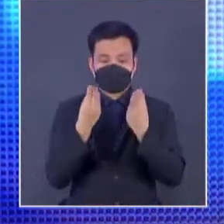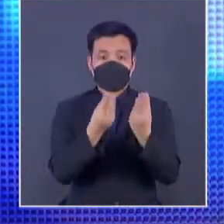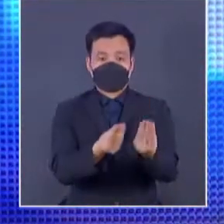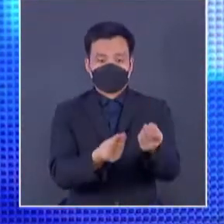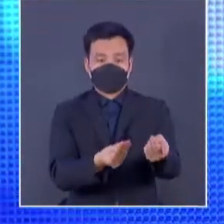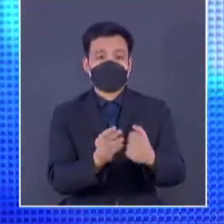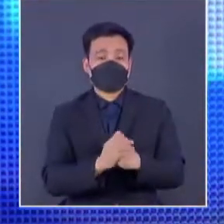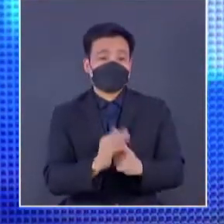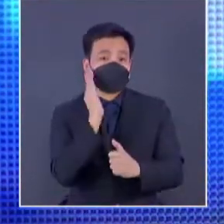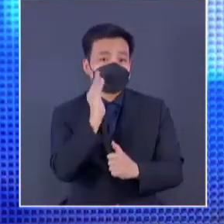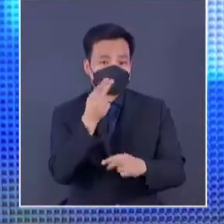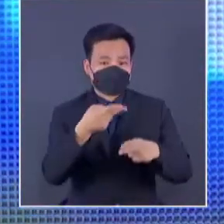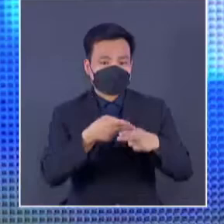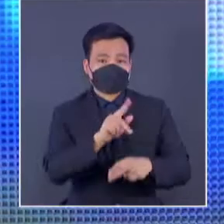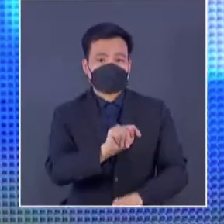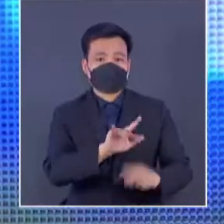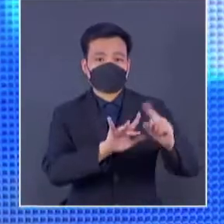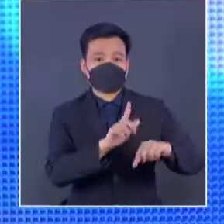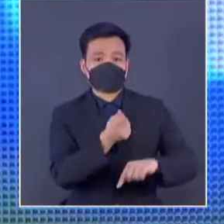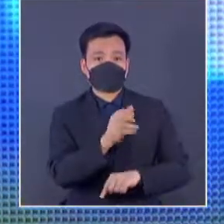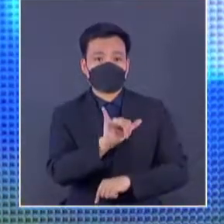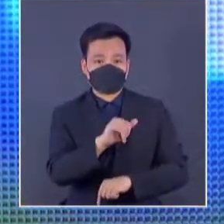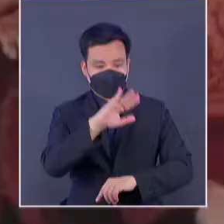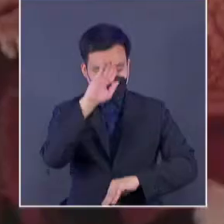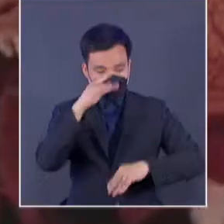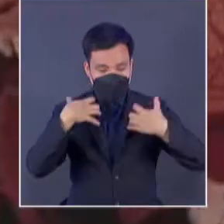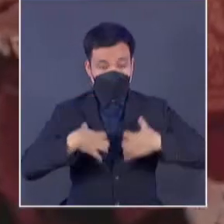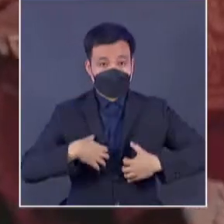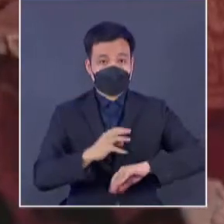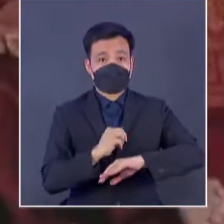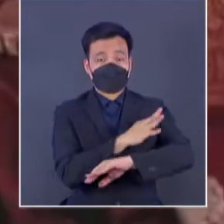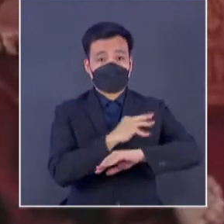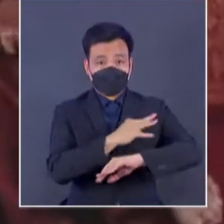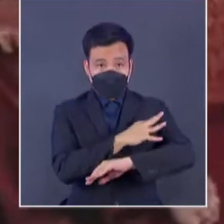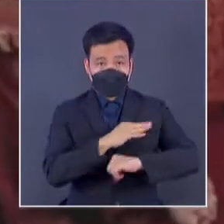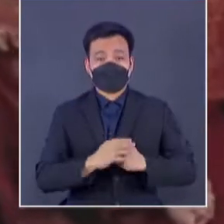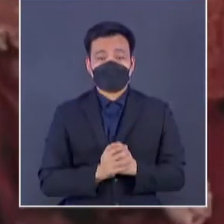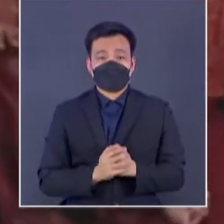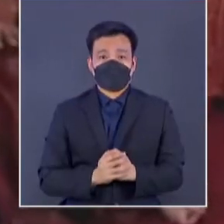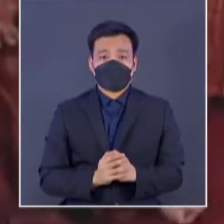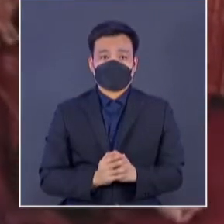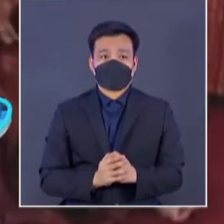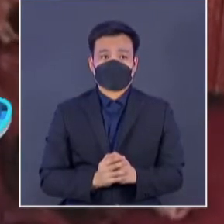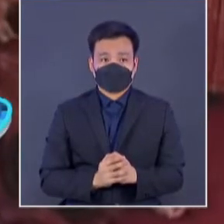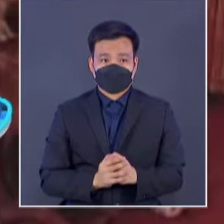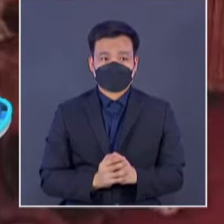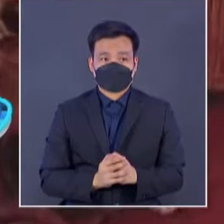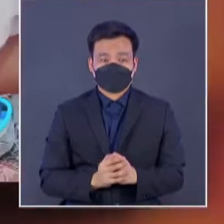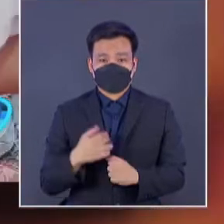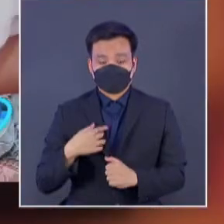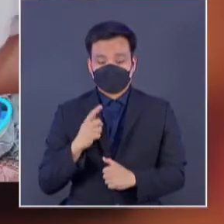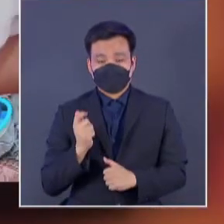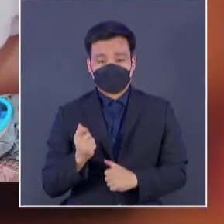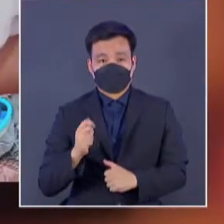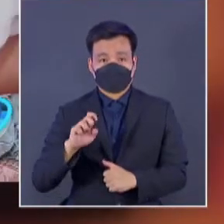อย่างอาต้อยเศรษฐานะคะที่ตอนนี้กำลังปวดเป็นมะเร็งปอดอยู่ค่ะก็ได้ล่าสุดนะอีพุทธะธิดาลูก